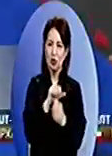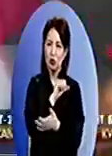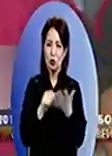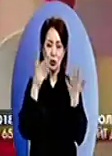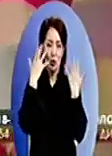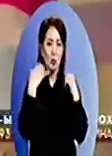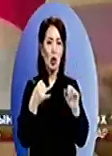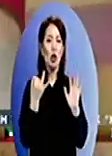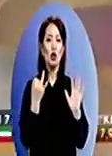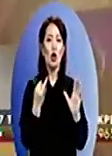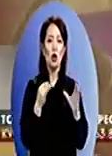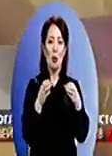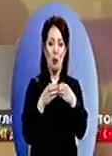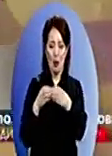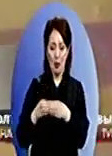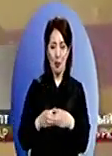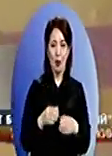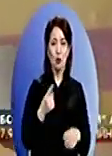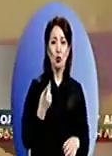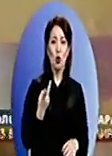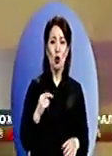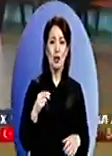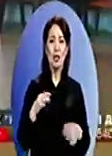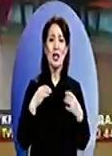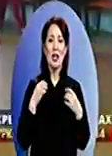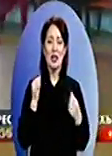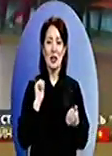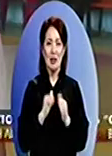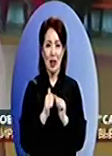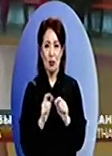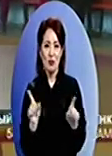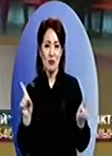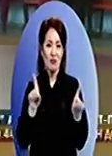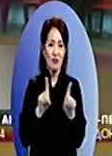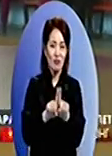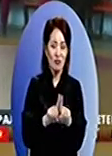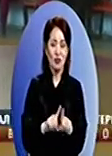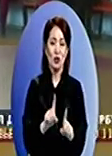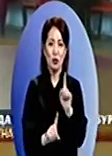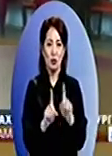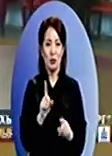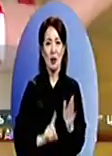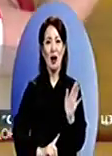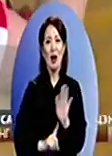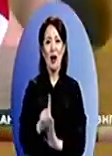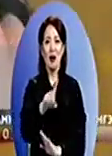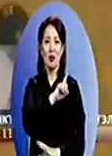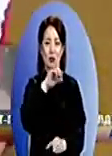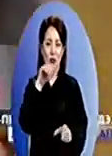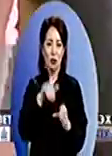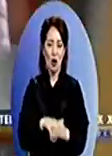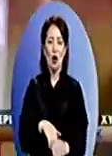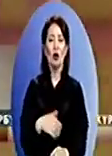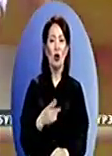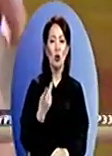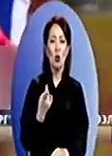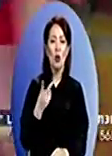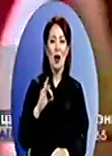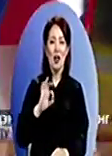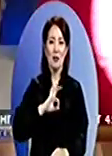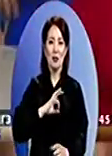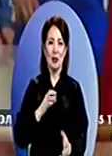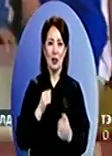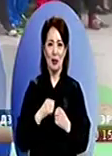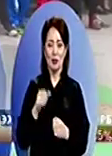7 багийн 120 гаруй тамирчид өрсөлдлөө. Би анхныхаа тэмцээнд ороод төрөл медаль авсан. 7 оног бичсэн ах буна